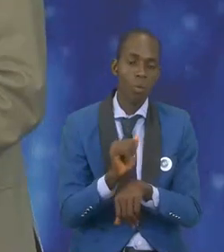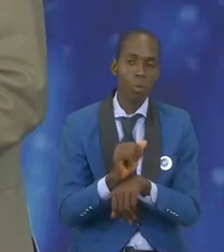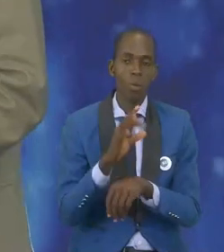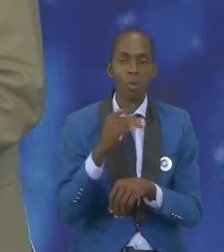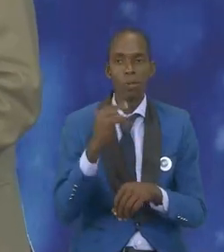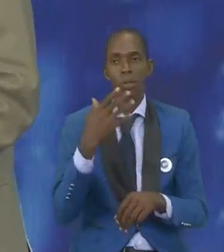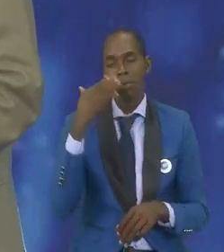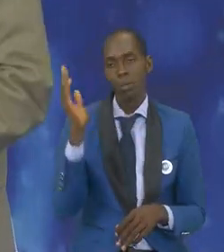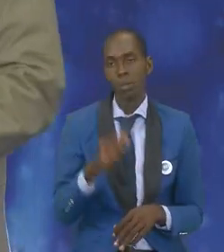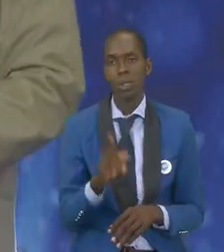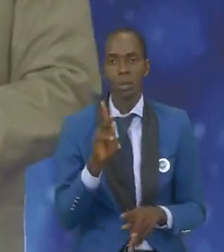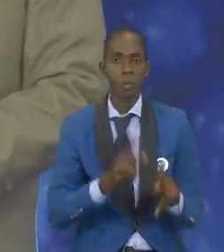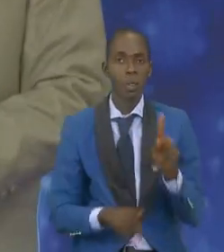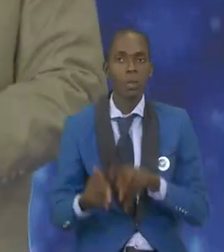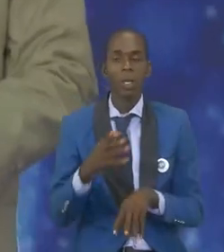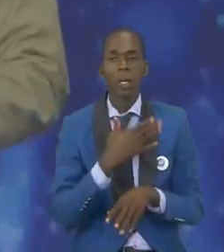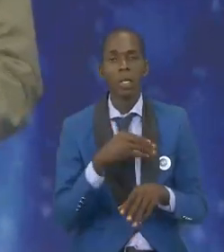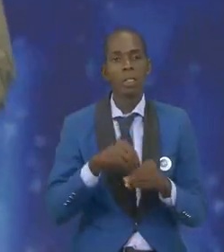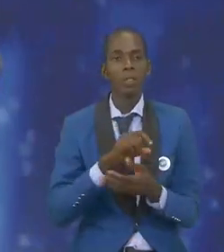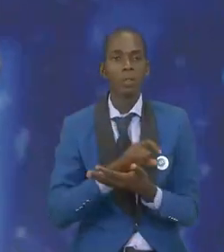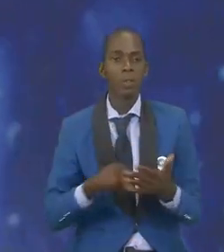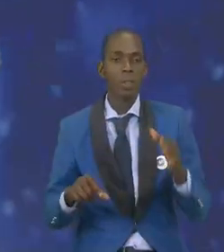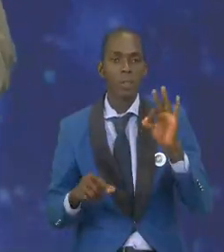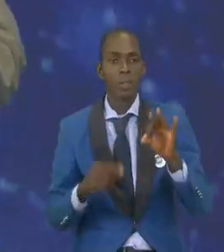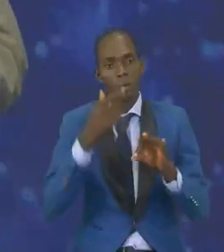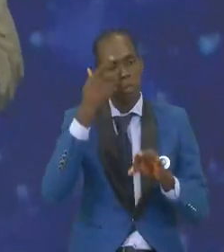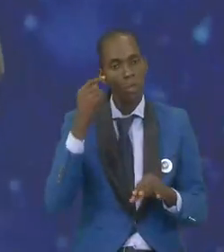la rétribution des méchants